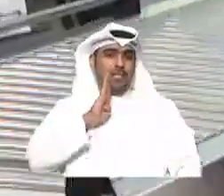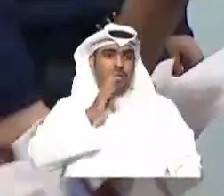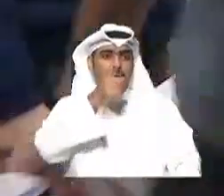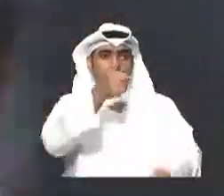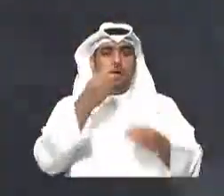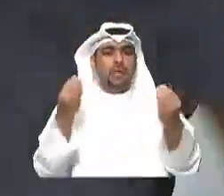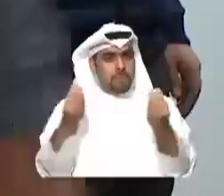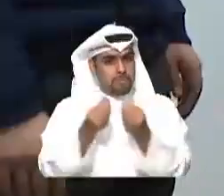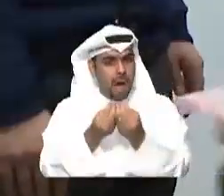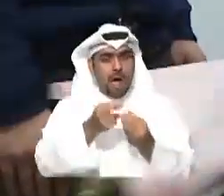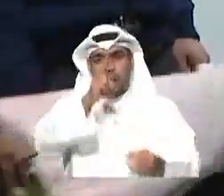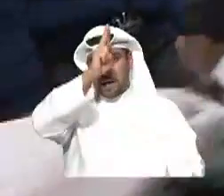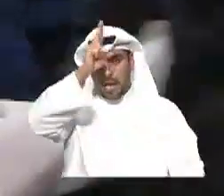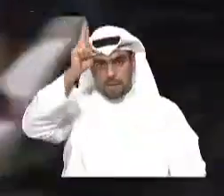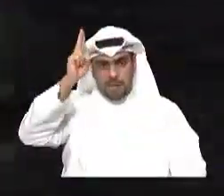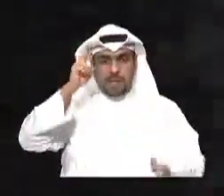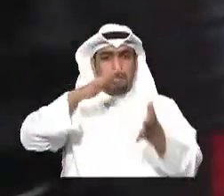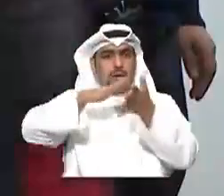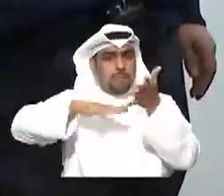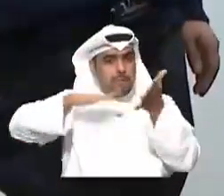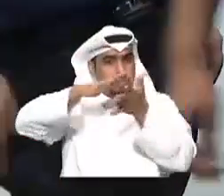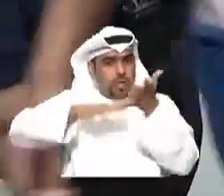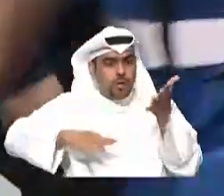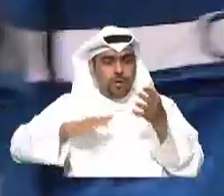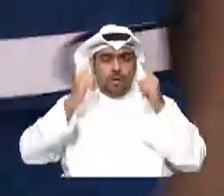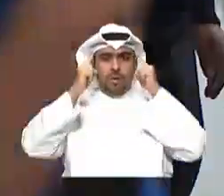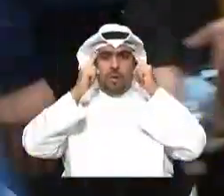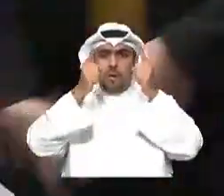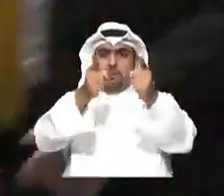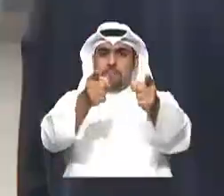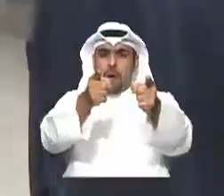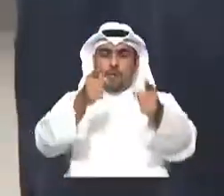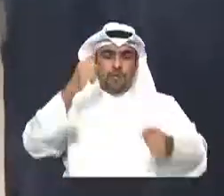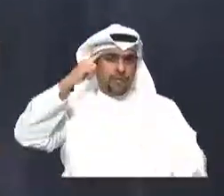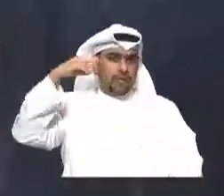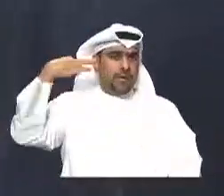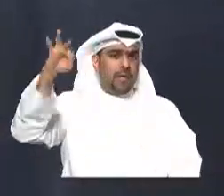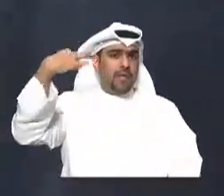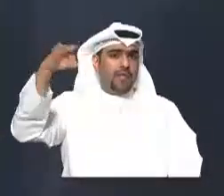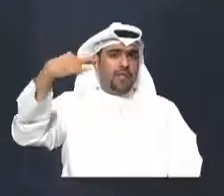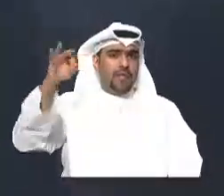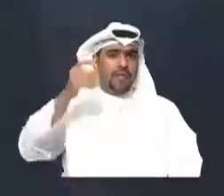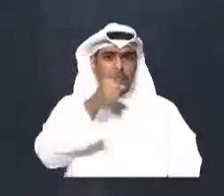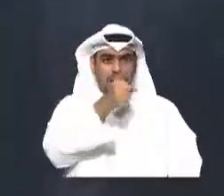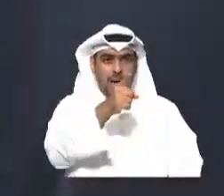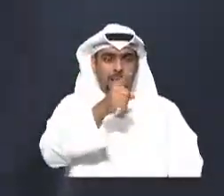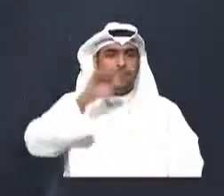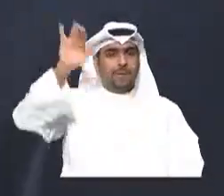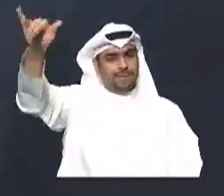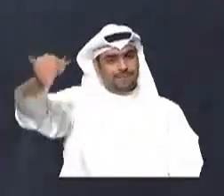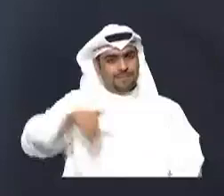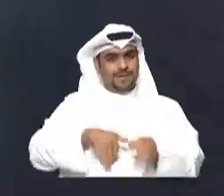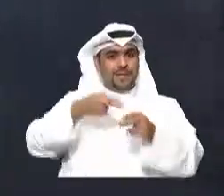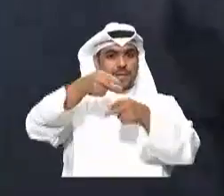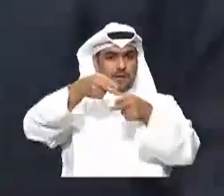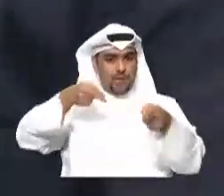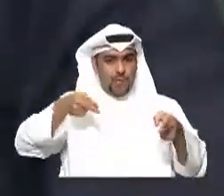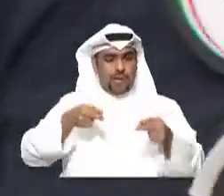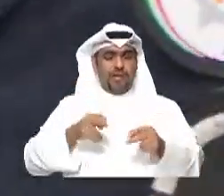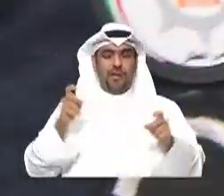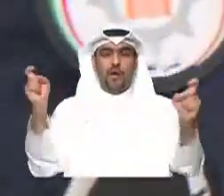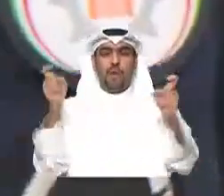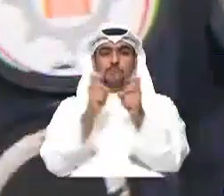البلجيكي امثال لوكاكو ودي بروين وكورتوا وهزارد ورفاقهم اللاعبين المرشحين